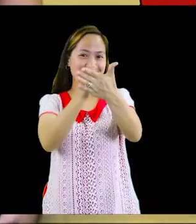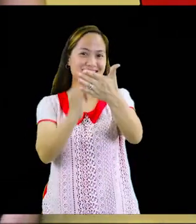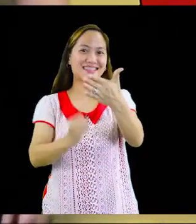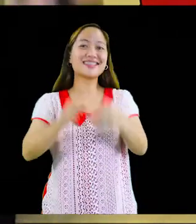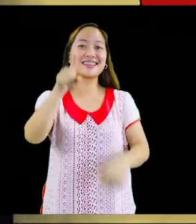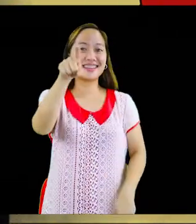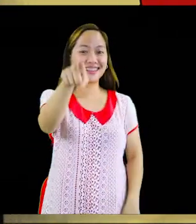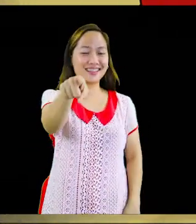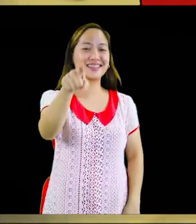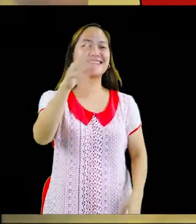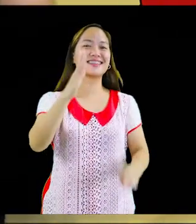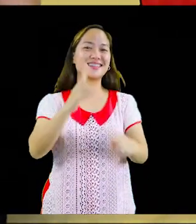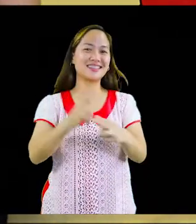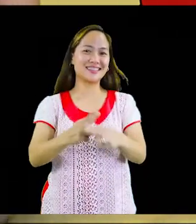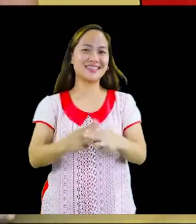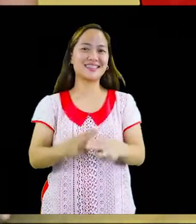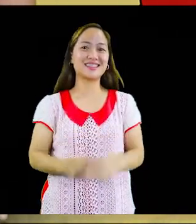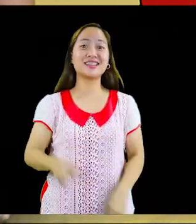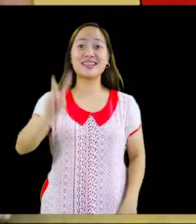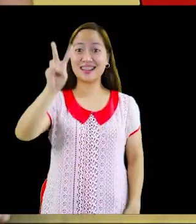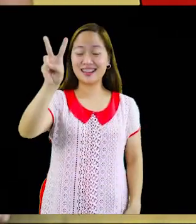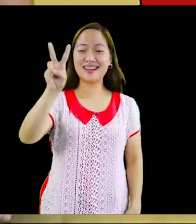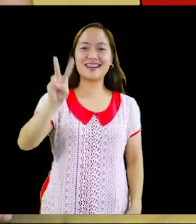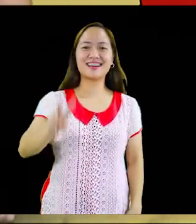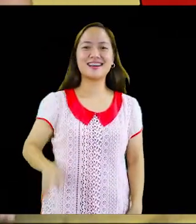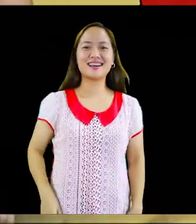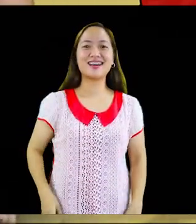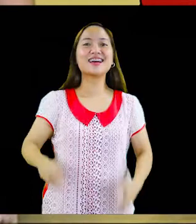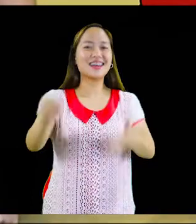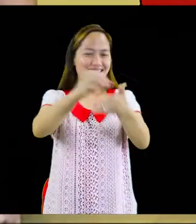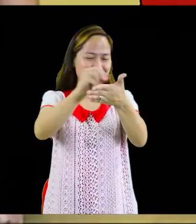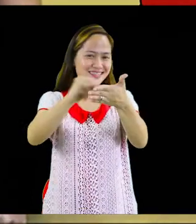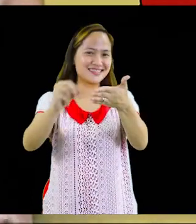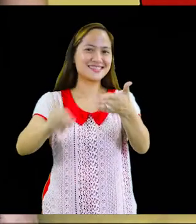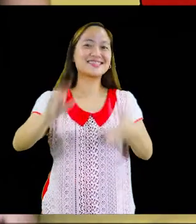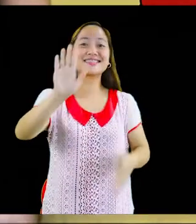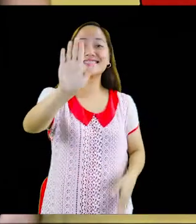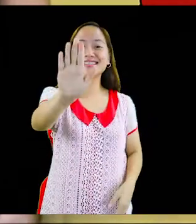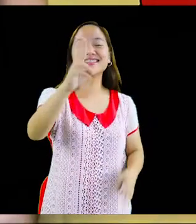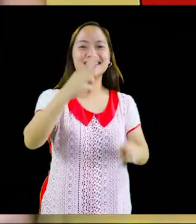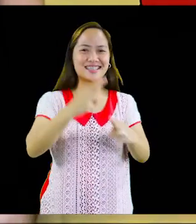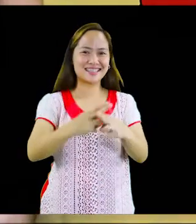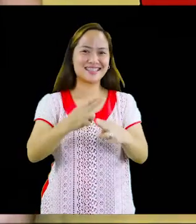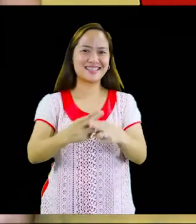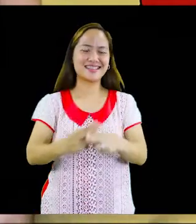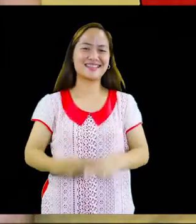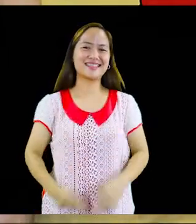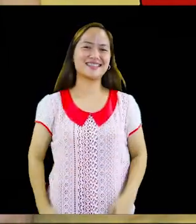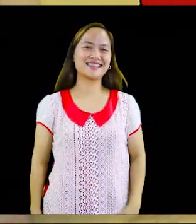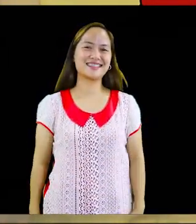pangalan. Sa activity 2, isulat ang imo kumpleto nga ngalan.